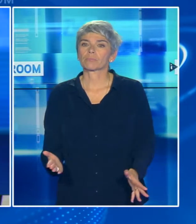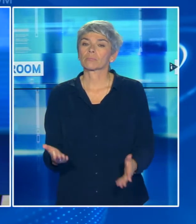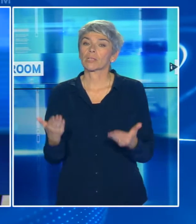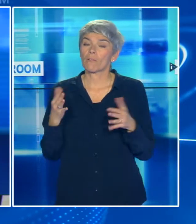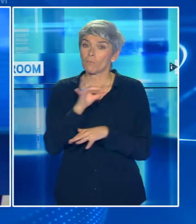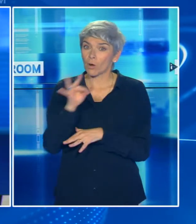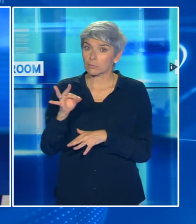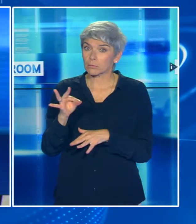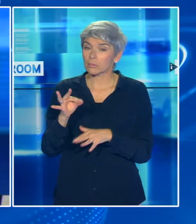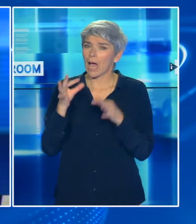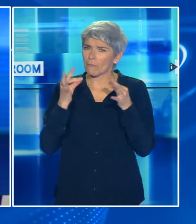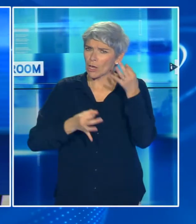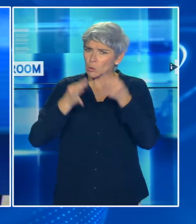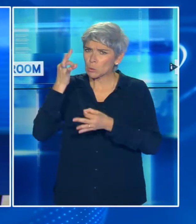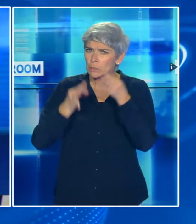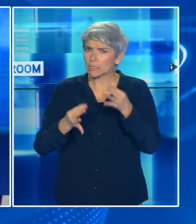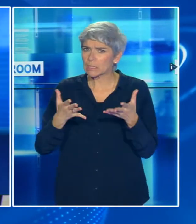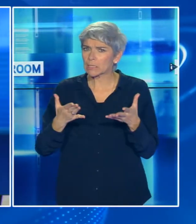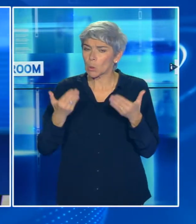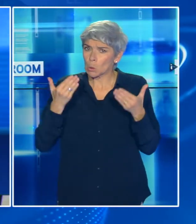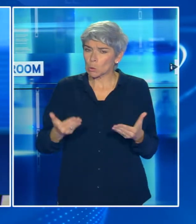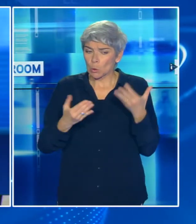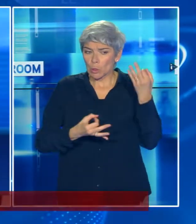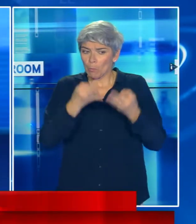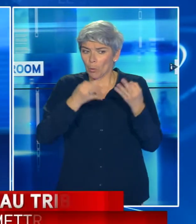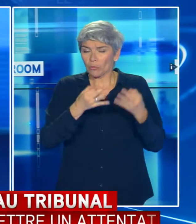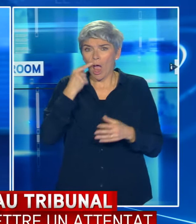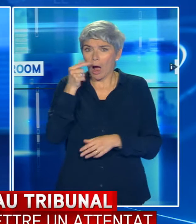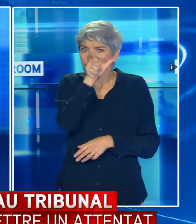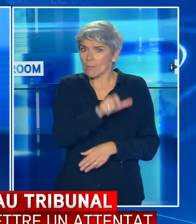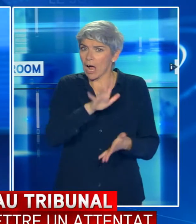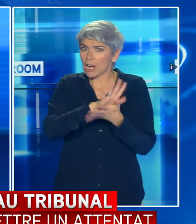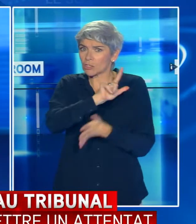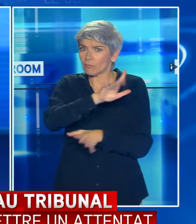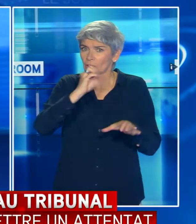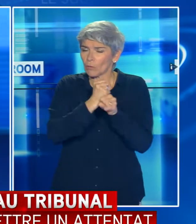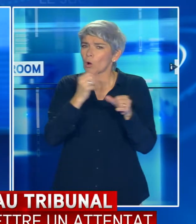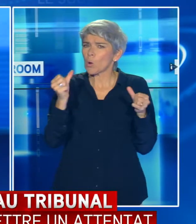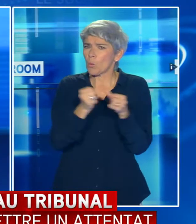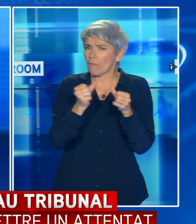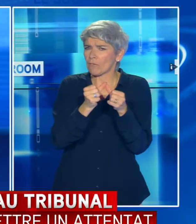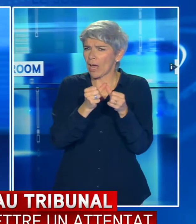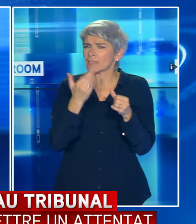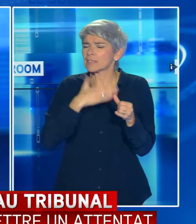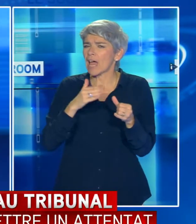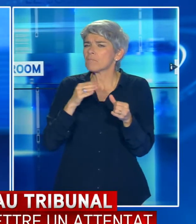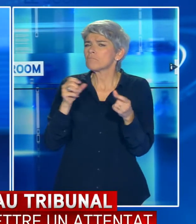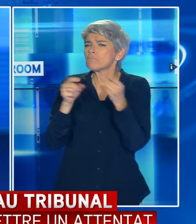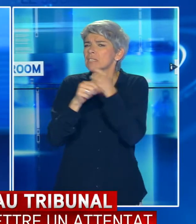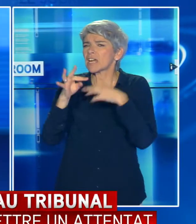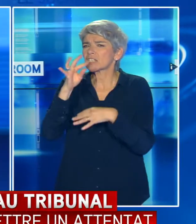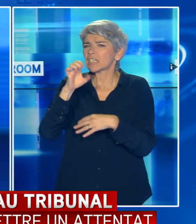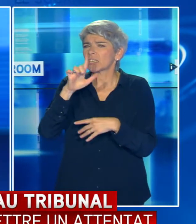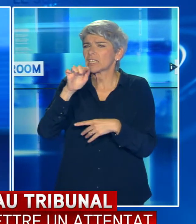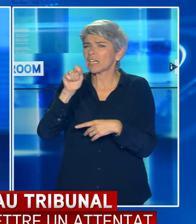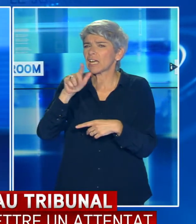L'actualité en France, au chapitre justice d'abord, avec aujourd'hui le procès d'un homme de 29 ans, actif sur la messagerie cryptée Telegram et soupçonné d'avoir